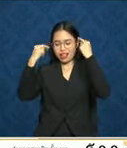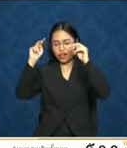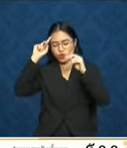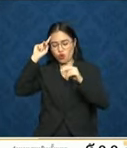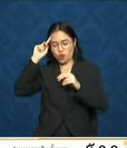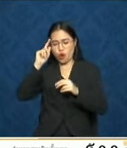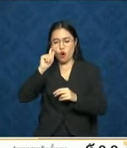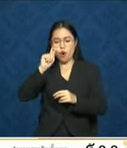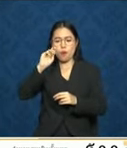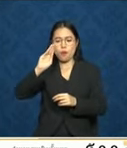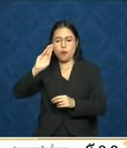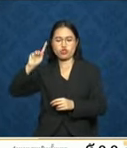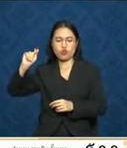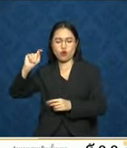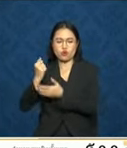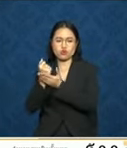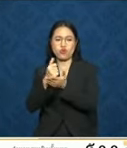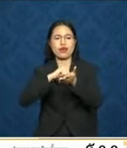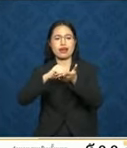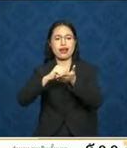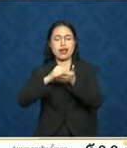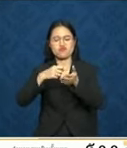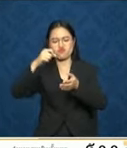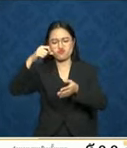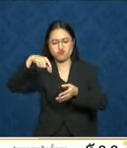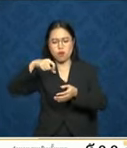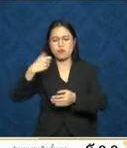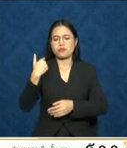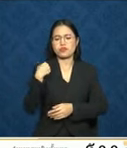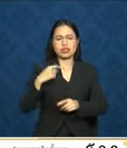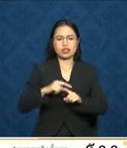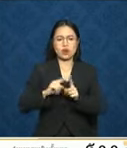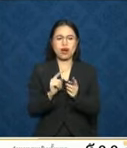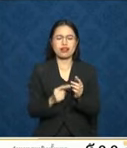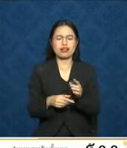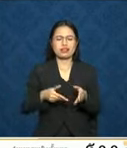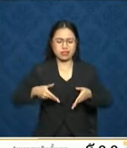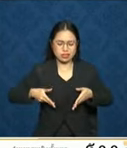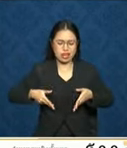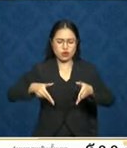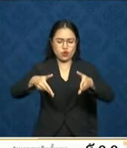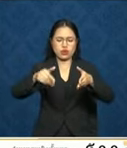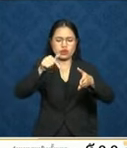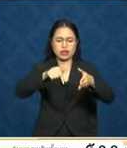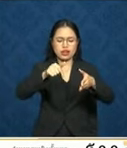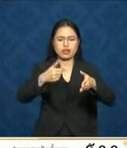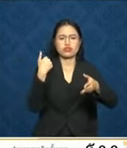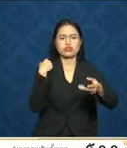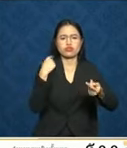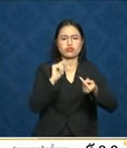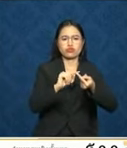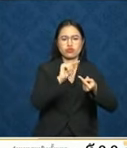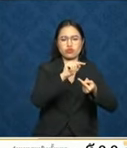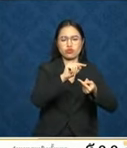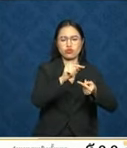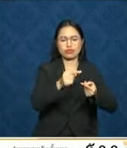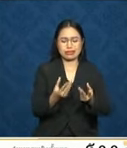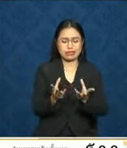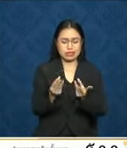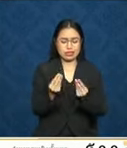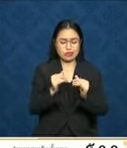ญหาอยู่อย่างนี้ครับท่านประธานครับเนื่องจากถนนบ้านน้ำปั่นตำบลโคกสตออยู่ในที่ดินของนิคมสร้างตนเอง การดำเนินการใด